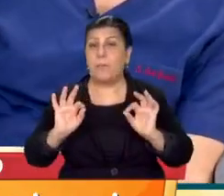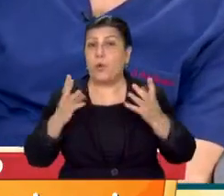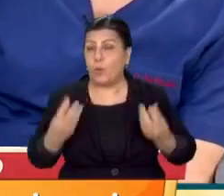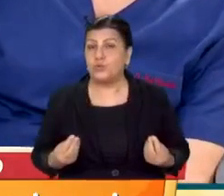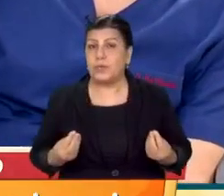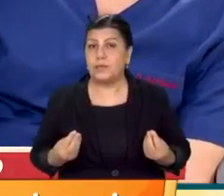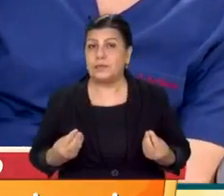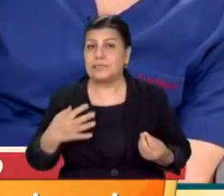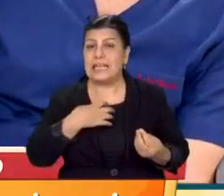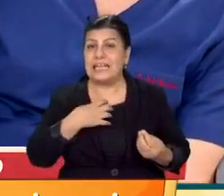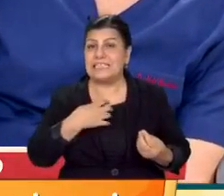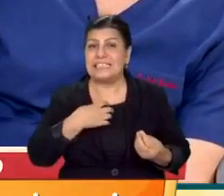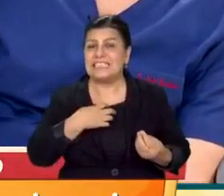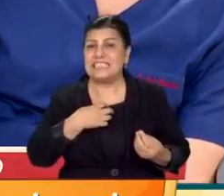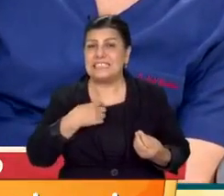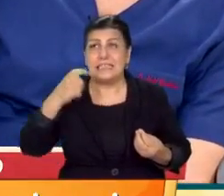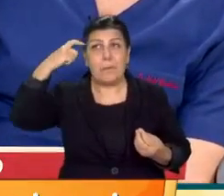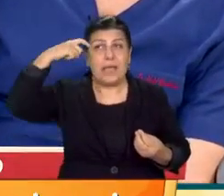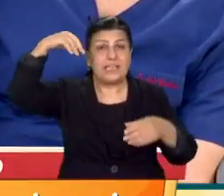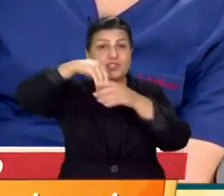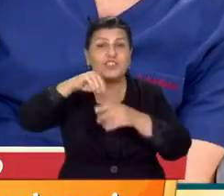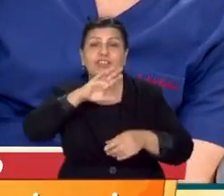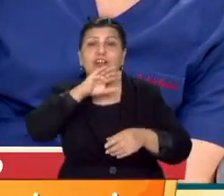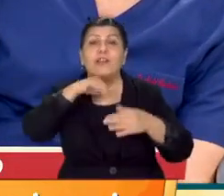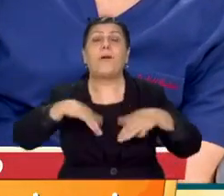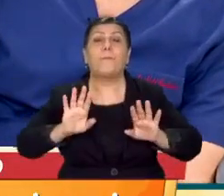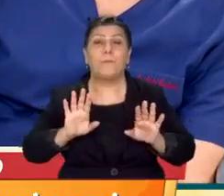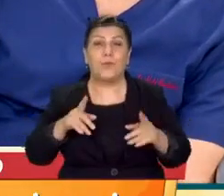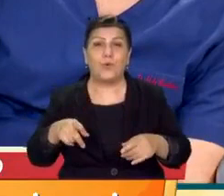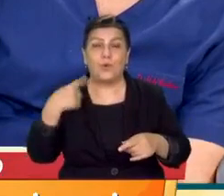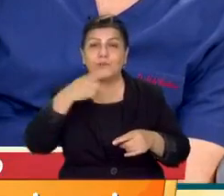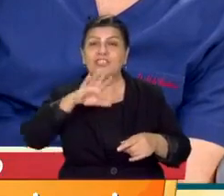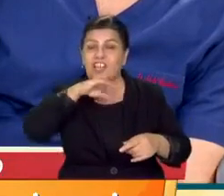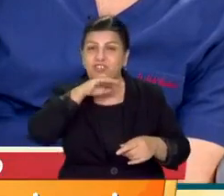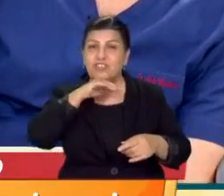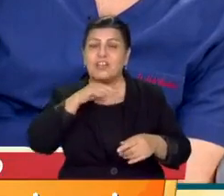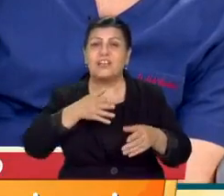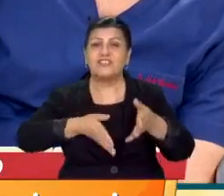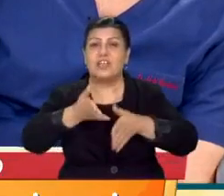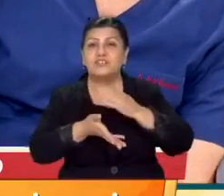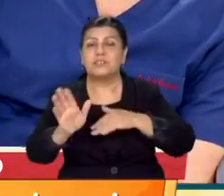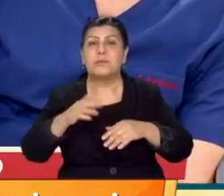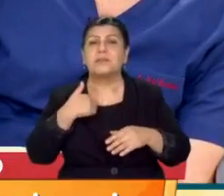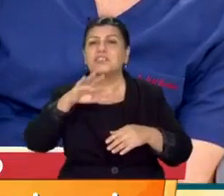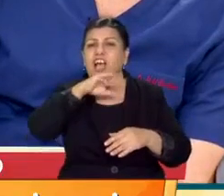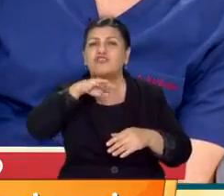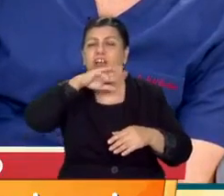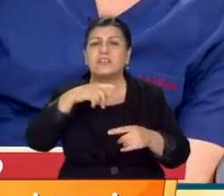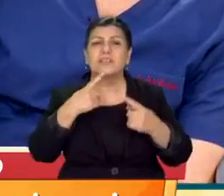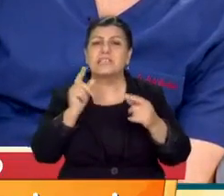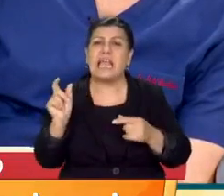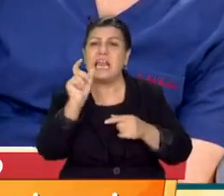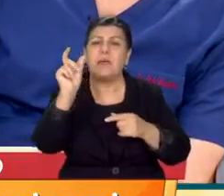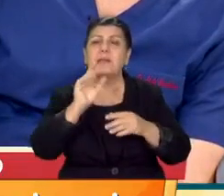de böyle olacak kendinizi hiçbir zaman Beynimiz yaşlanmıyor Çünkü o yüzden böyle yaşlılar çıkması falan bunu da kullanmamız lazım